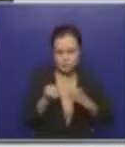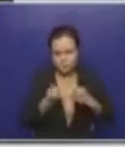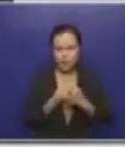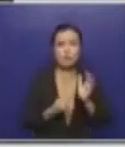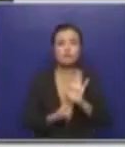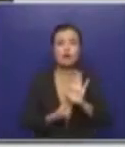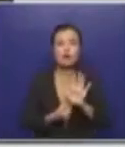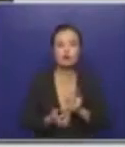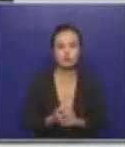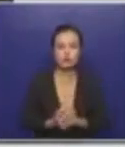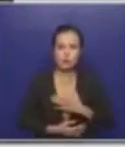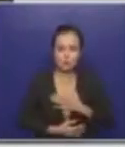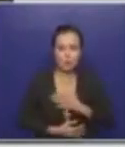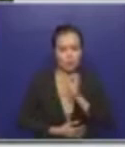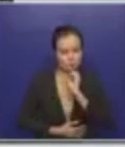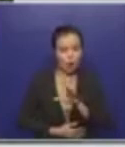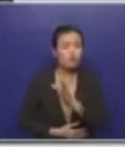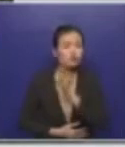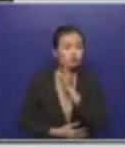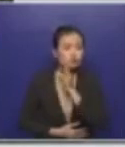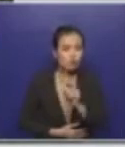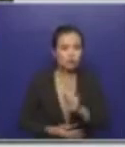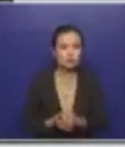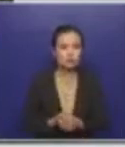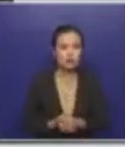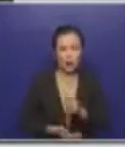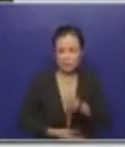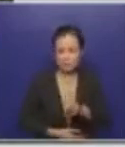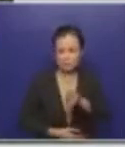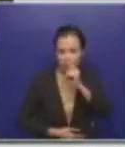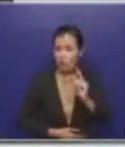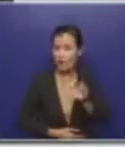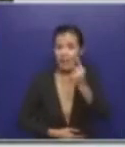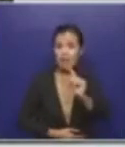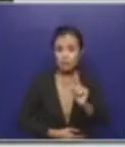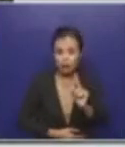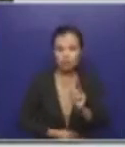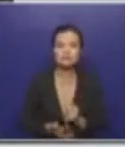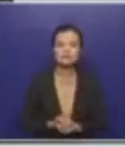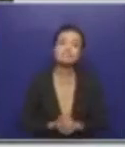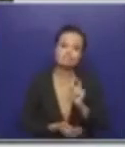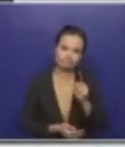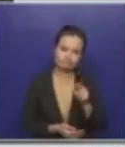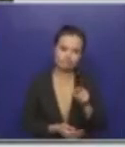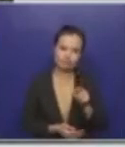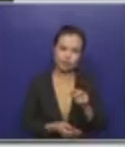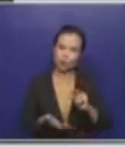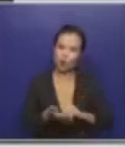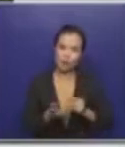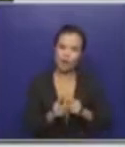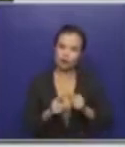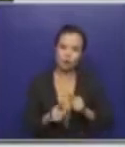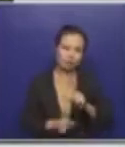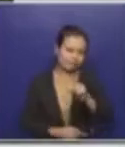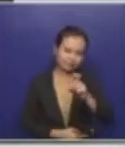ขอบอกว่าถ้ามีการกระสุนนัดแรกเกิดขึ้นเมื่อไหร่นะครับวันนั้นแหละครับจะเป็นหายนะเป็นวา